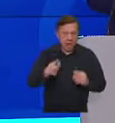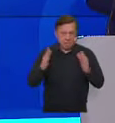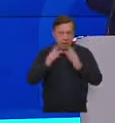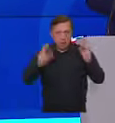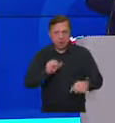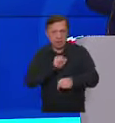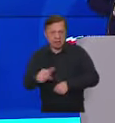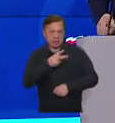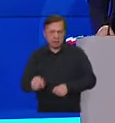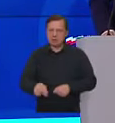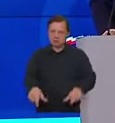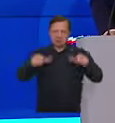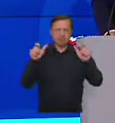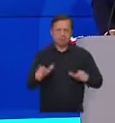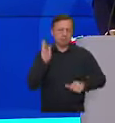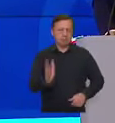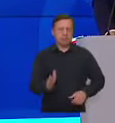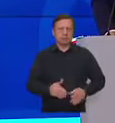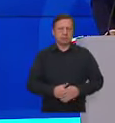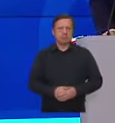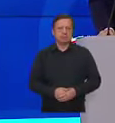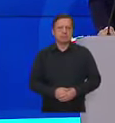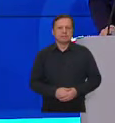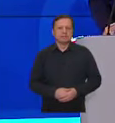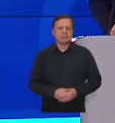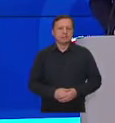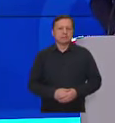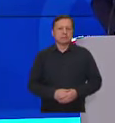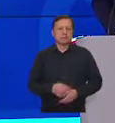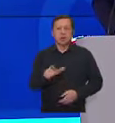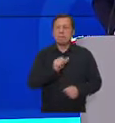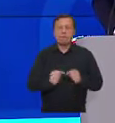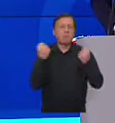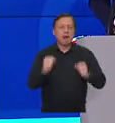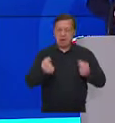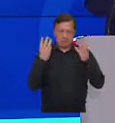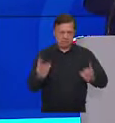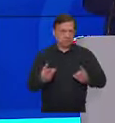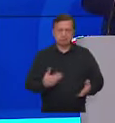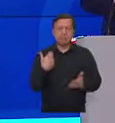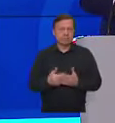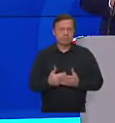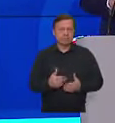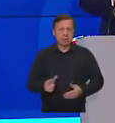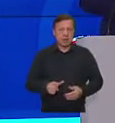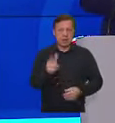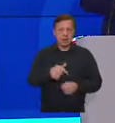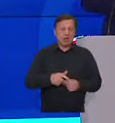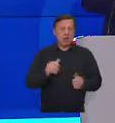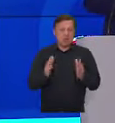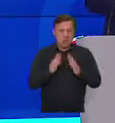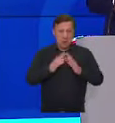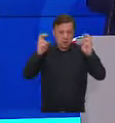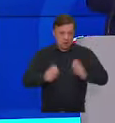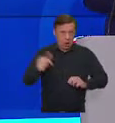domu pod adresem, który zadeklarował. To bardzo ważne, bo ceną za złamanie kwarantanny